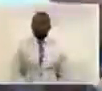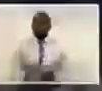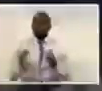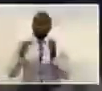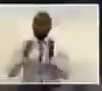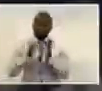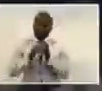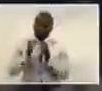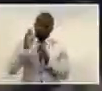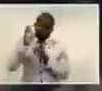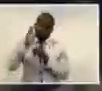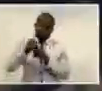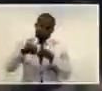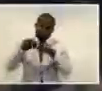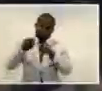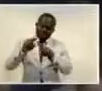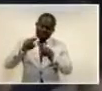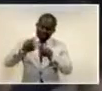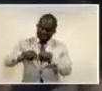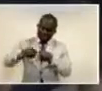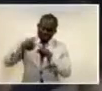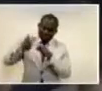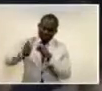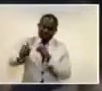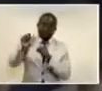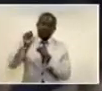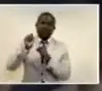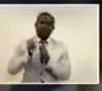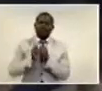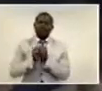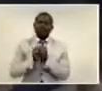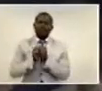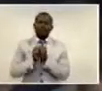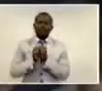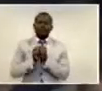Tuzanabibaha ari namwe bishingiyeho kandi.